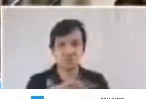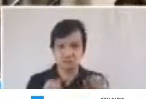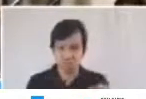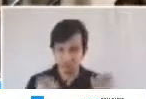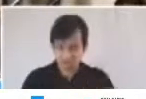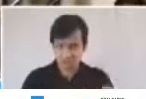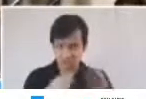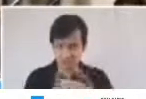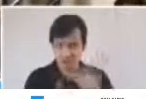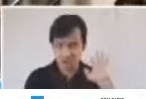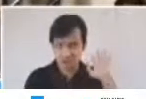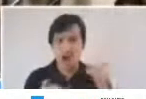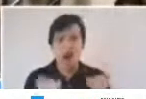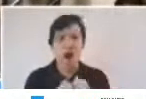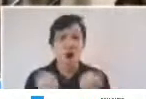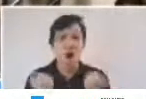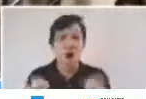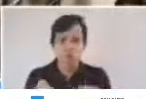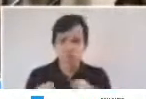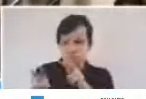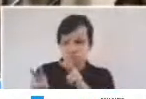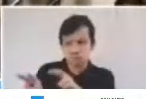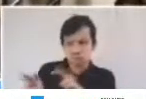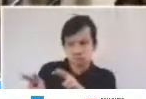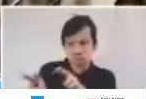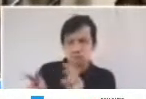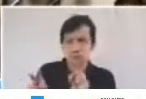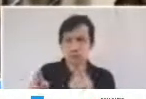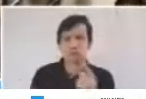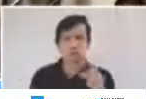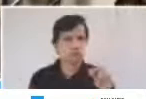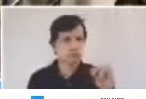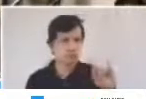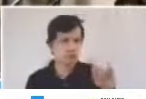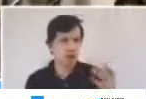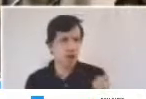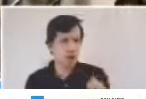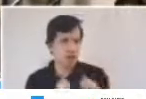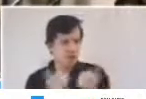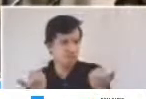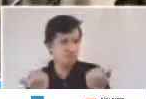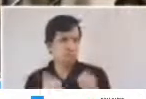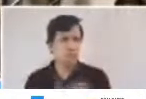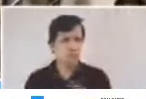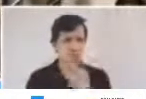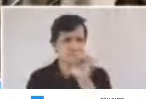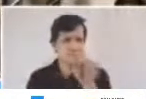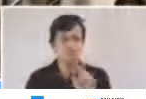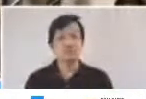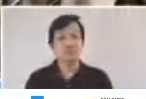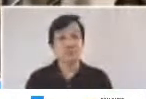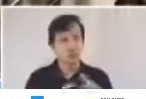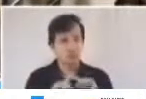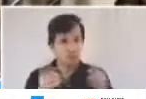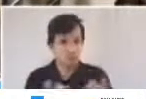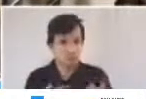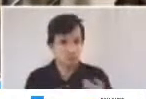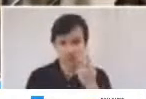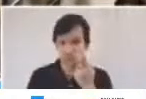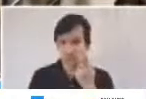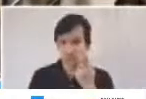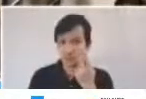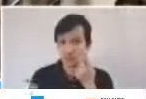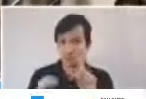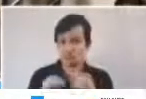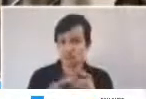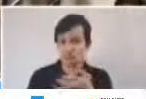hindi masyadong malaki na masyadong masakit for the consumer dahil we understand na kailangan nila rin makabawi dun sa